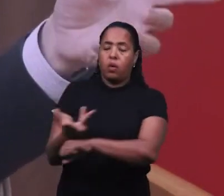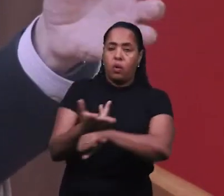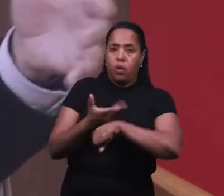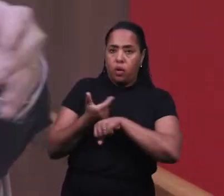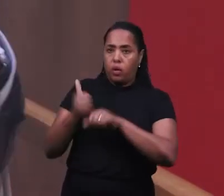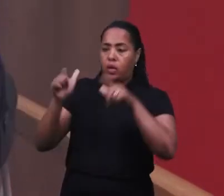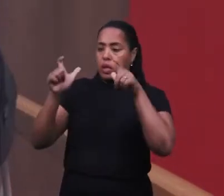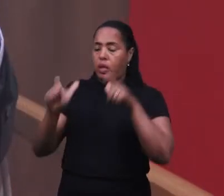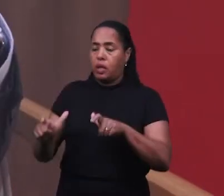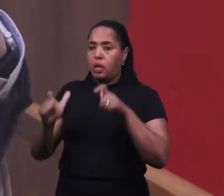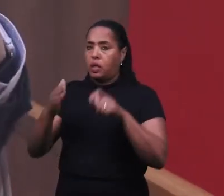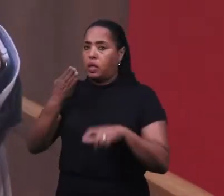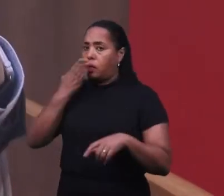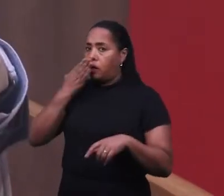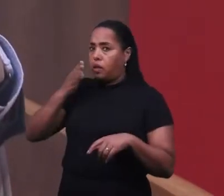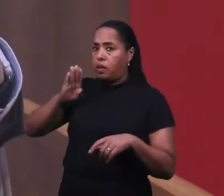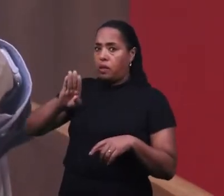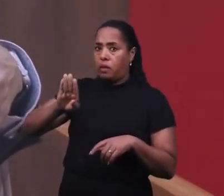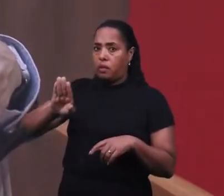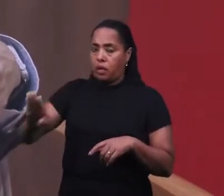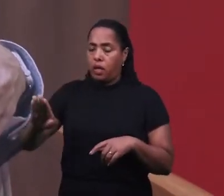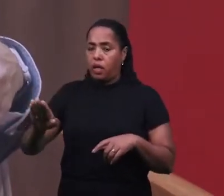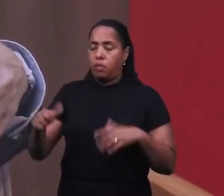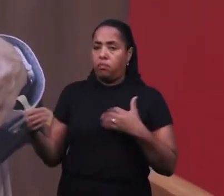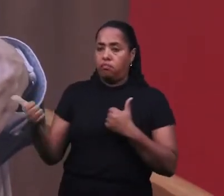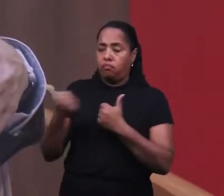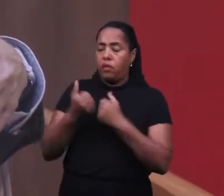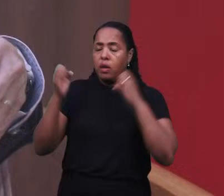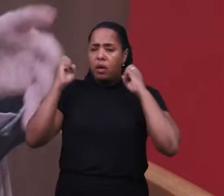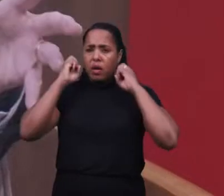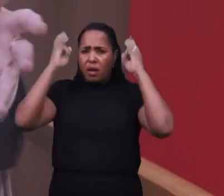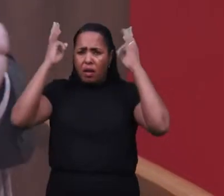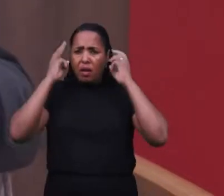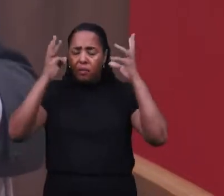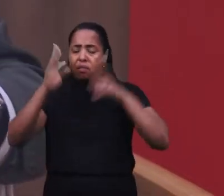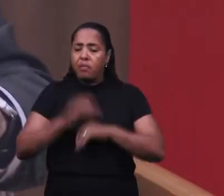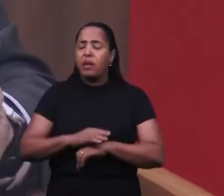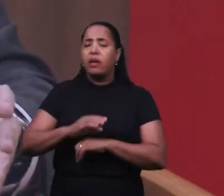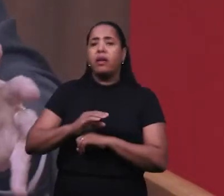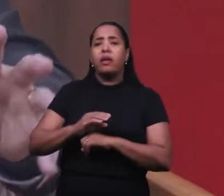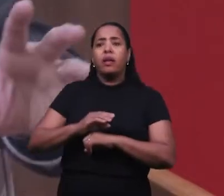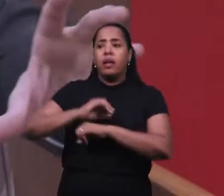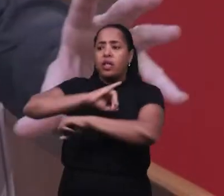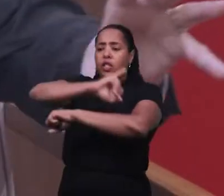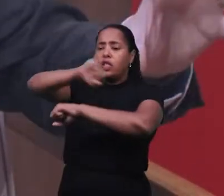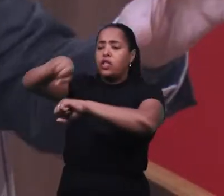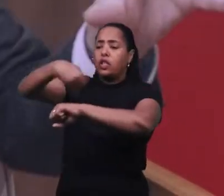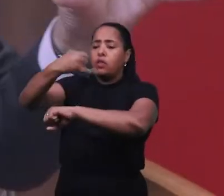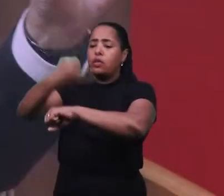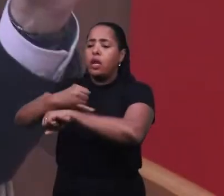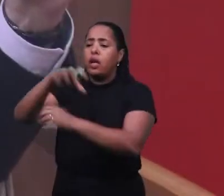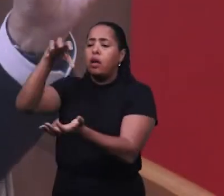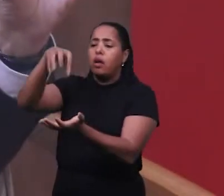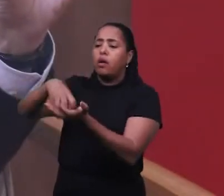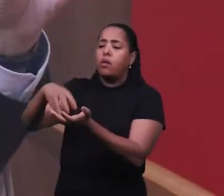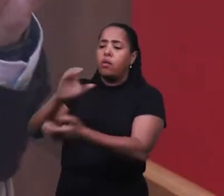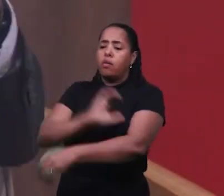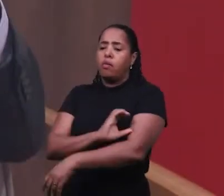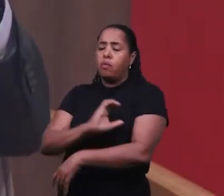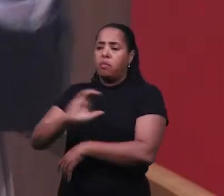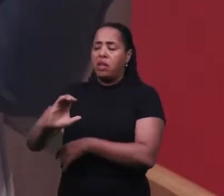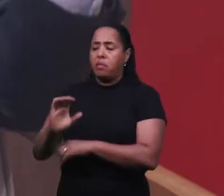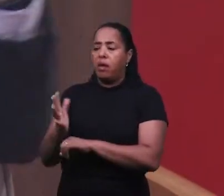conquête de la terre promise, Josué qui a remplacé Moïse, Jérusalem était au